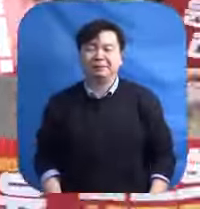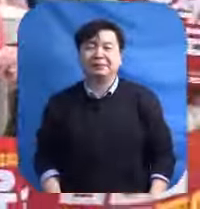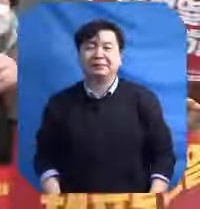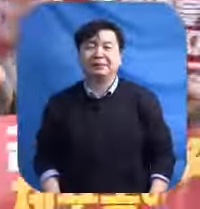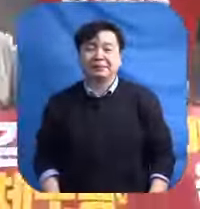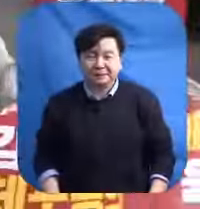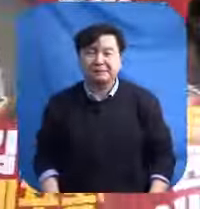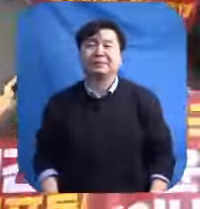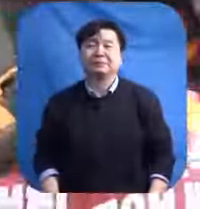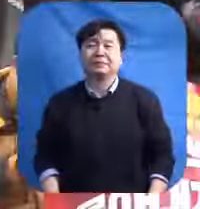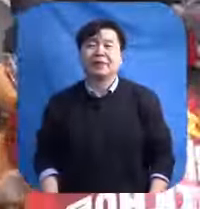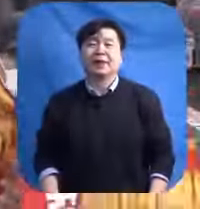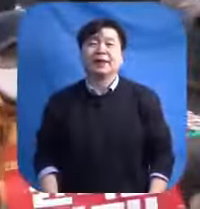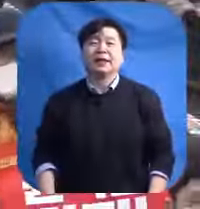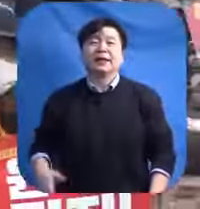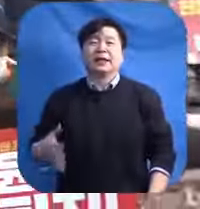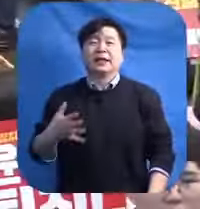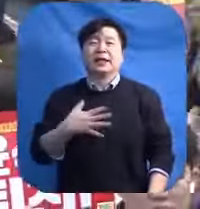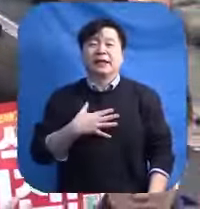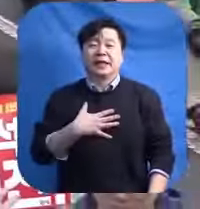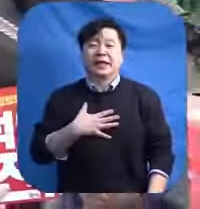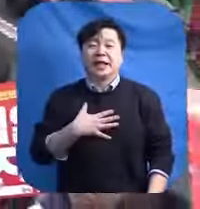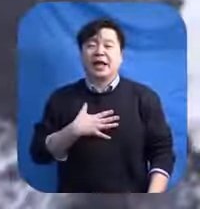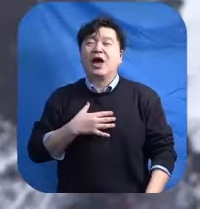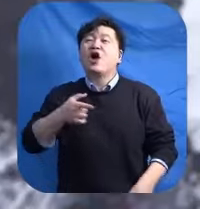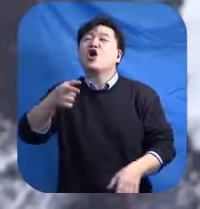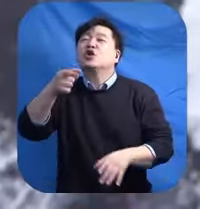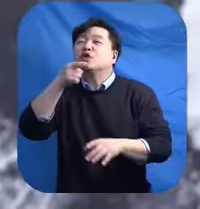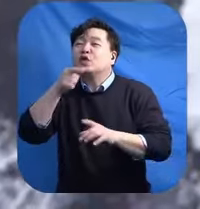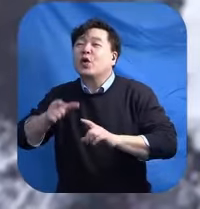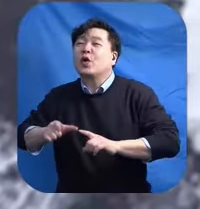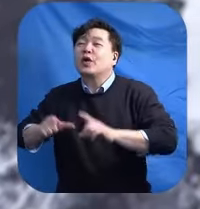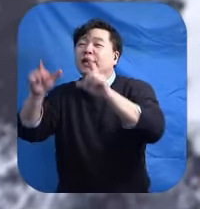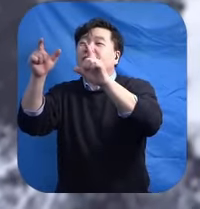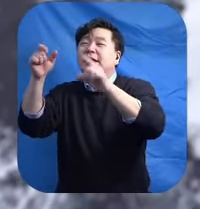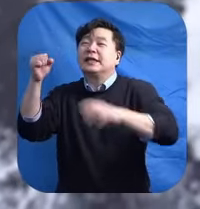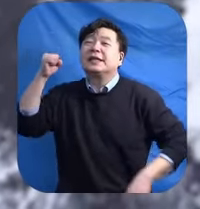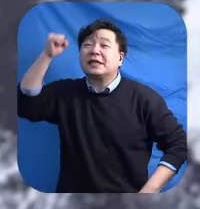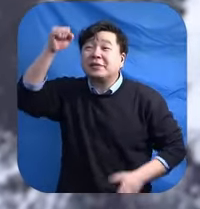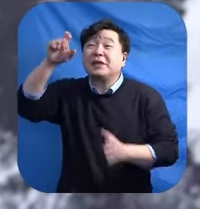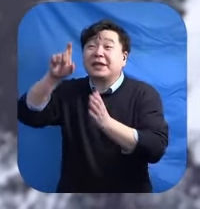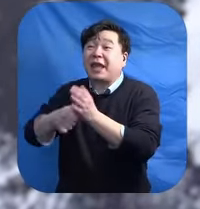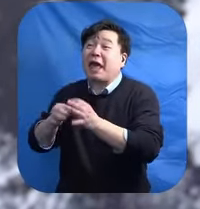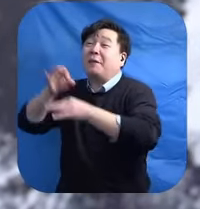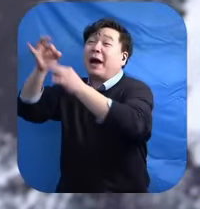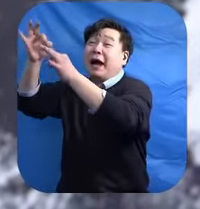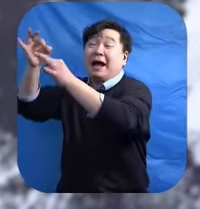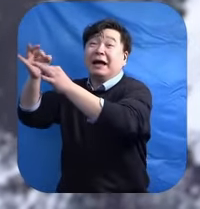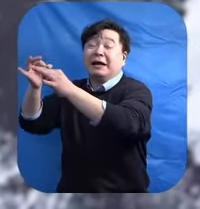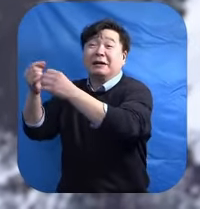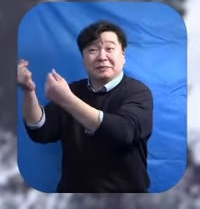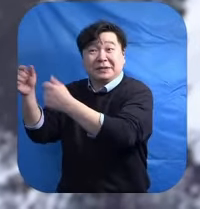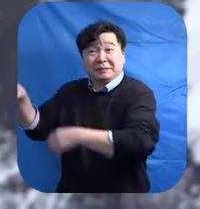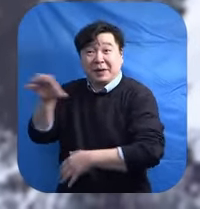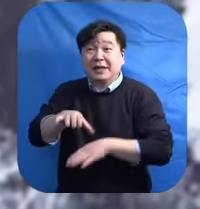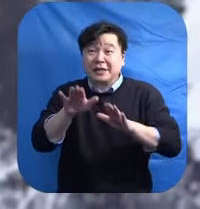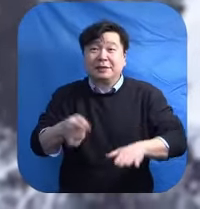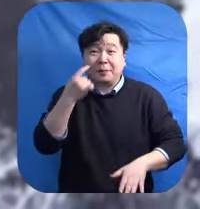네, 제가 수요시에서 하던 일을 한번 해봤습니다. 네, 우리는 지금 평화롭지 못하고